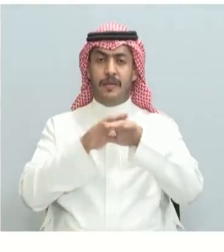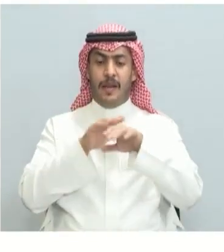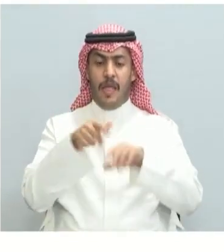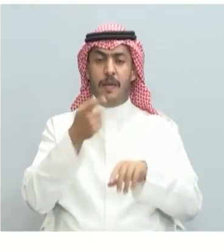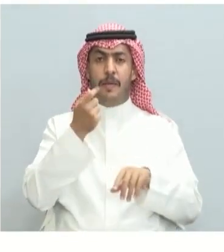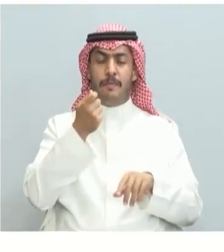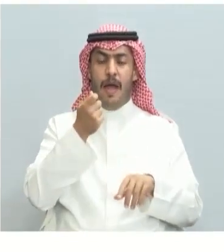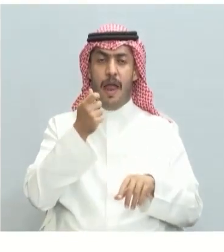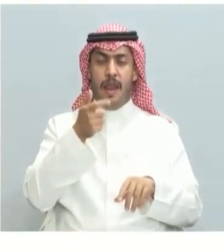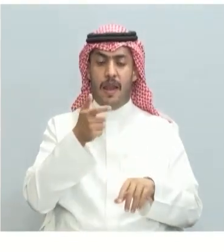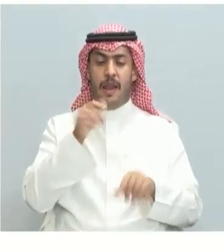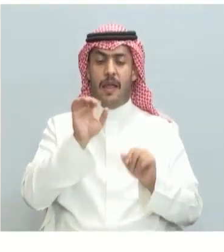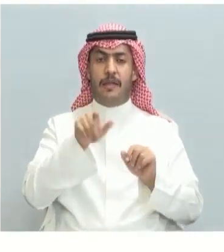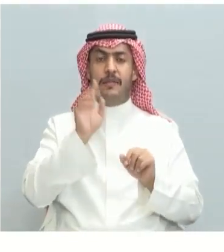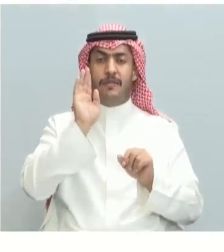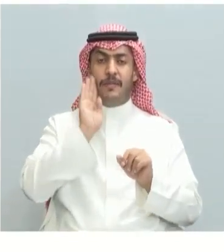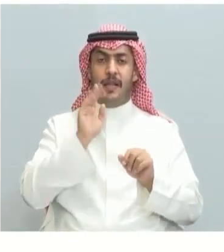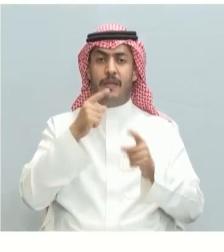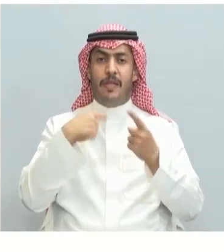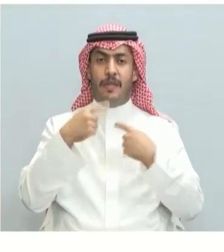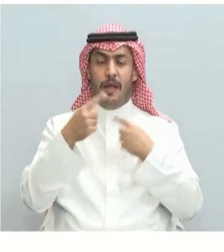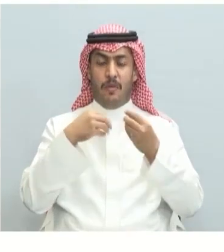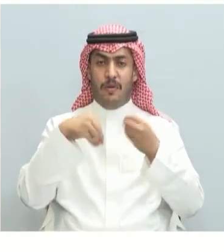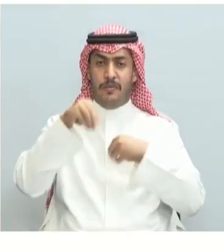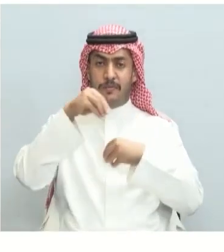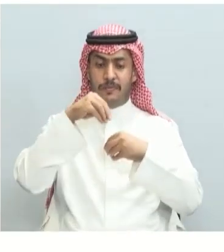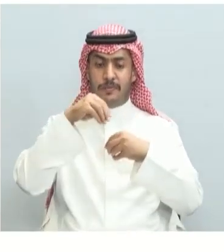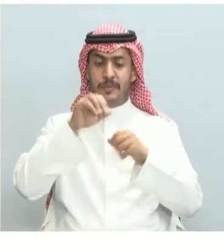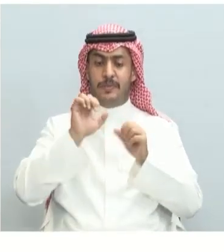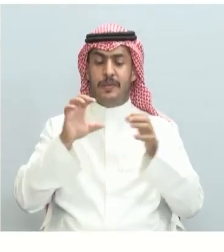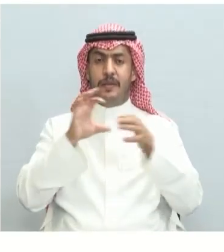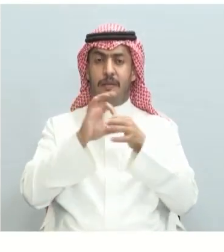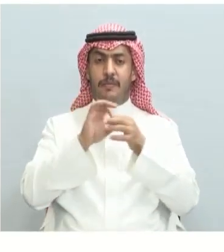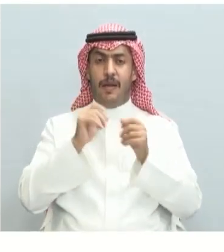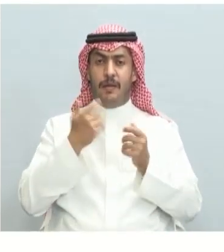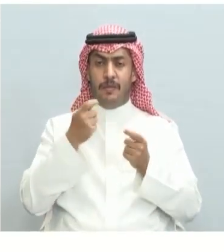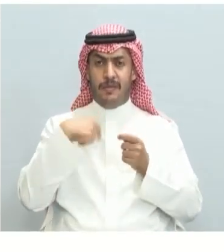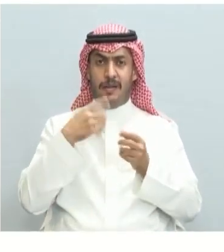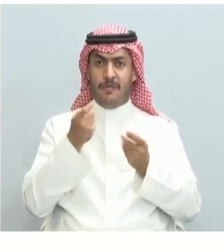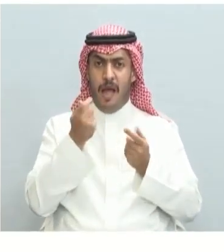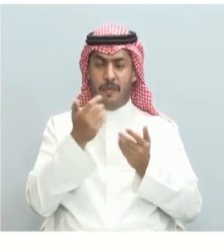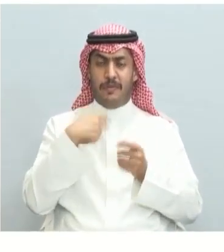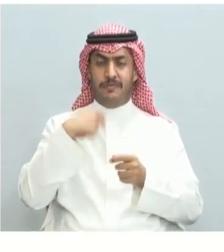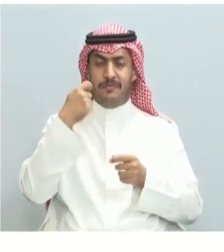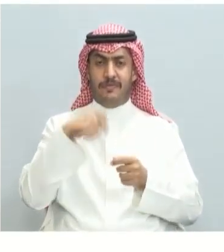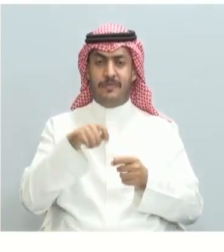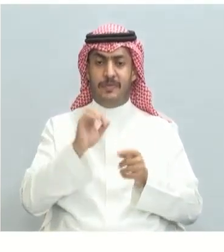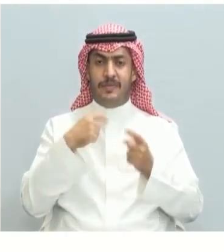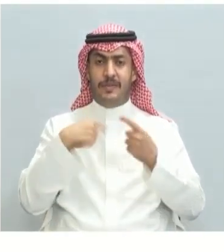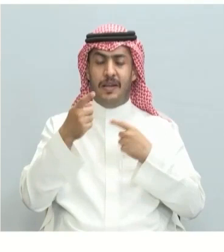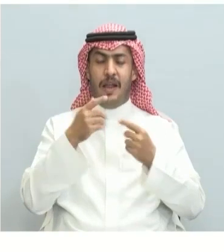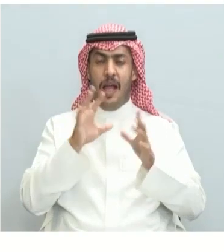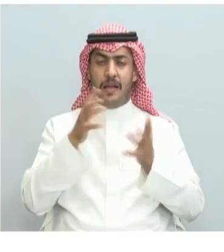المال يعد وسيله تبادل ترتبط قيمته بما يشتريه ونقصد هنا تبادل